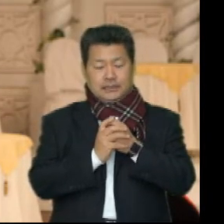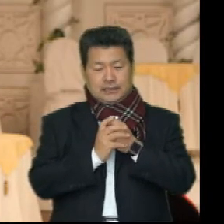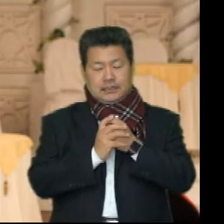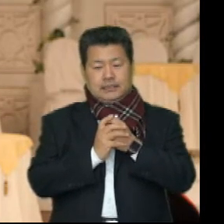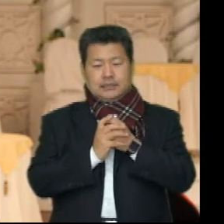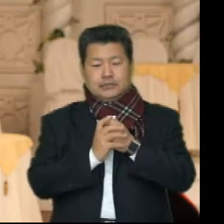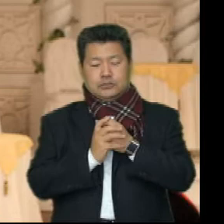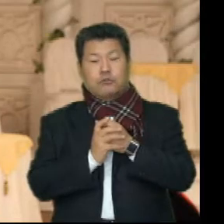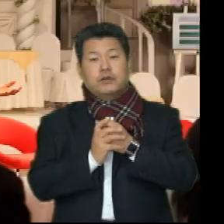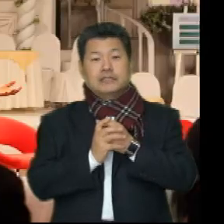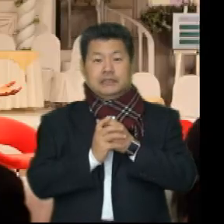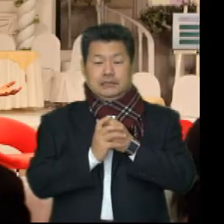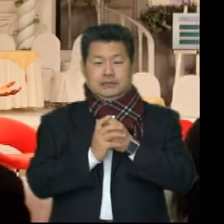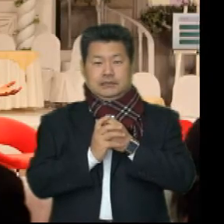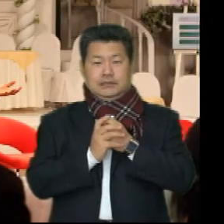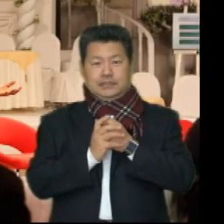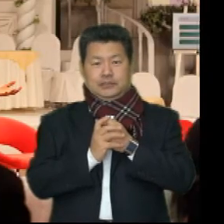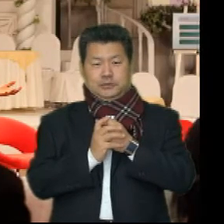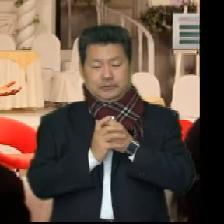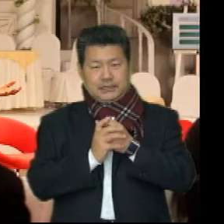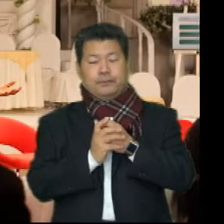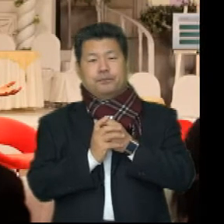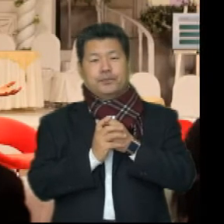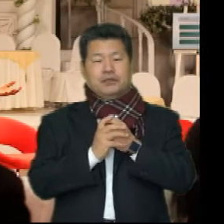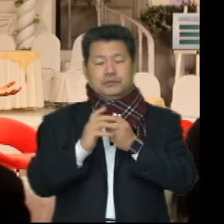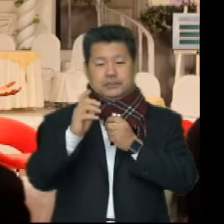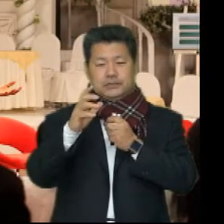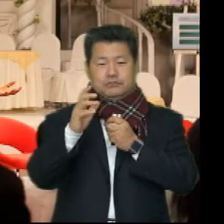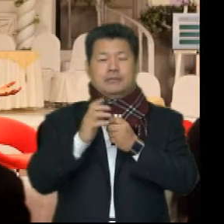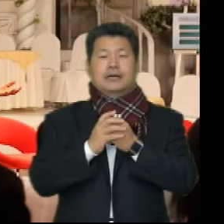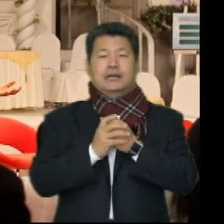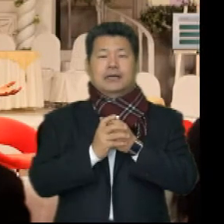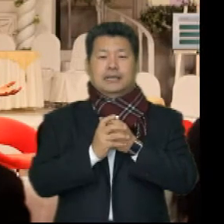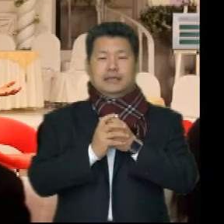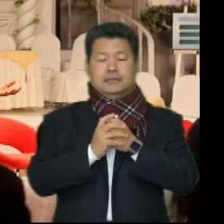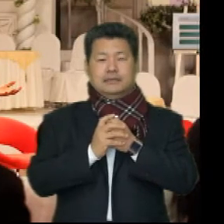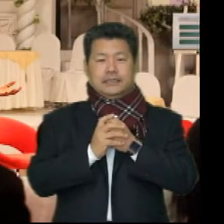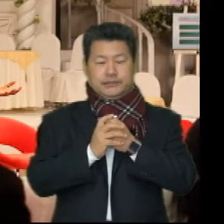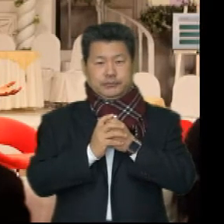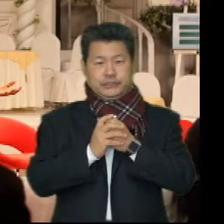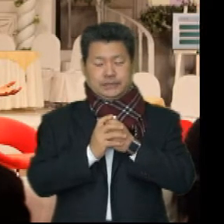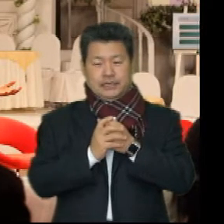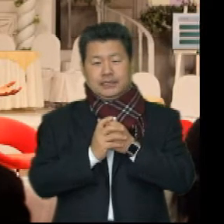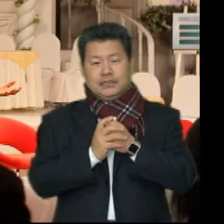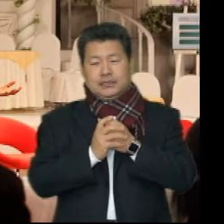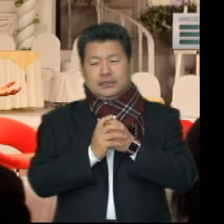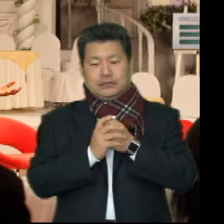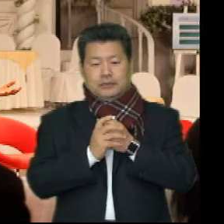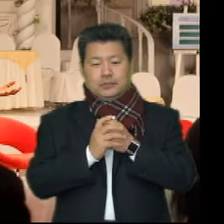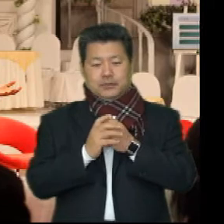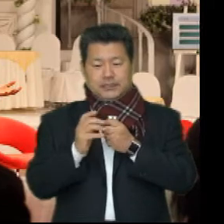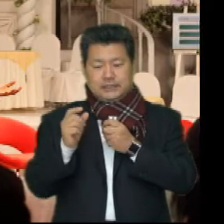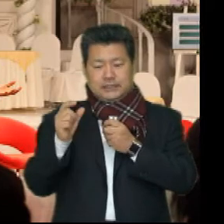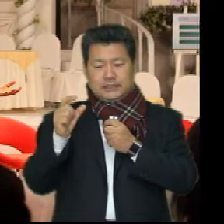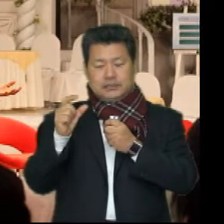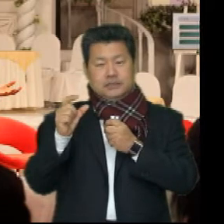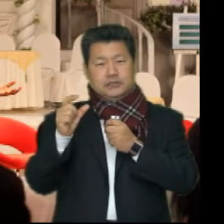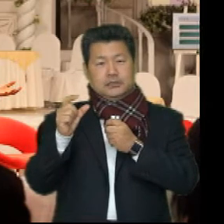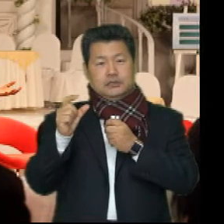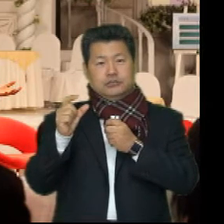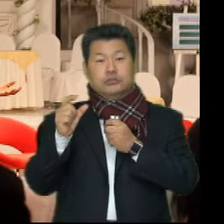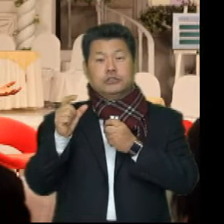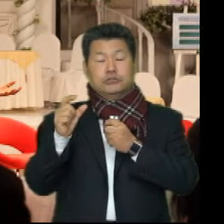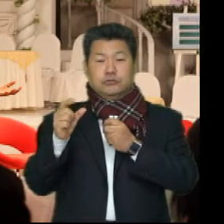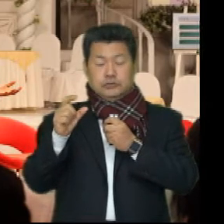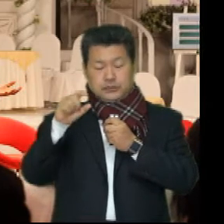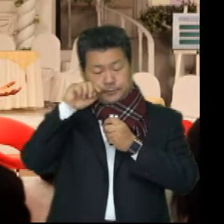운영을 하시는데 손맛이 되게 좋습니다. 음식을 좀 맛깔나게 하시는 분인데 할머님한테 이제